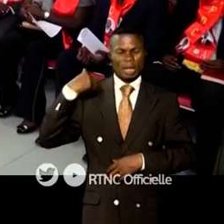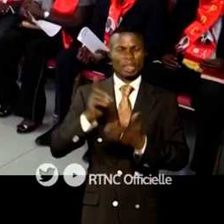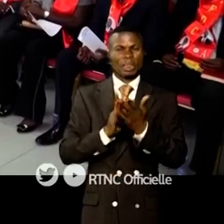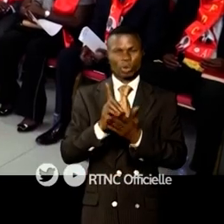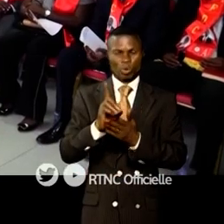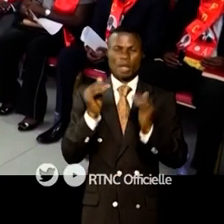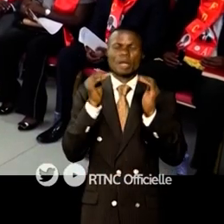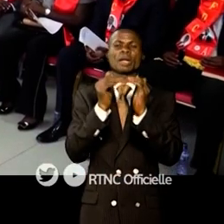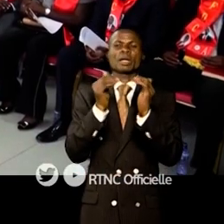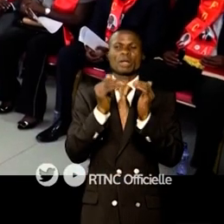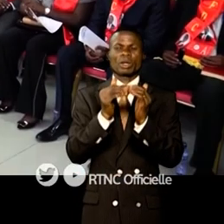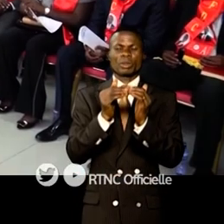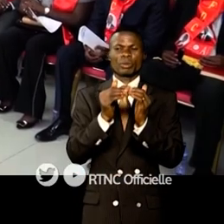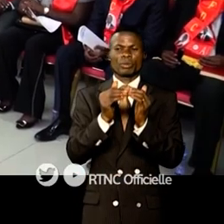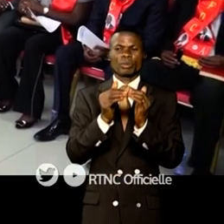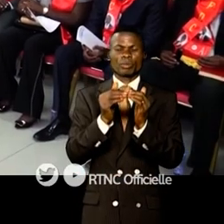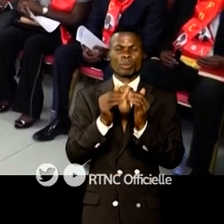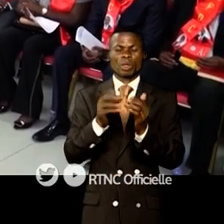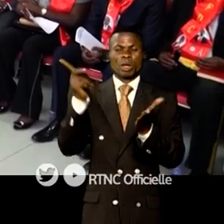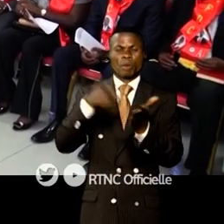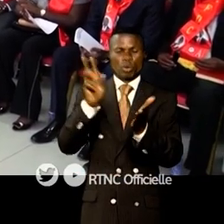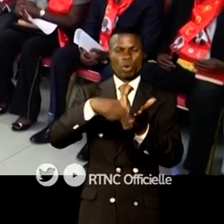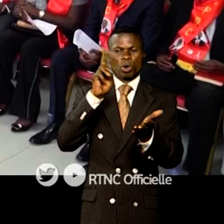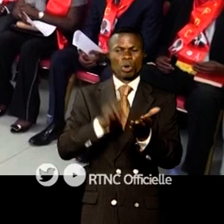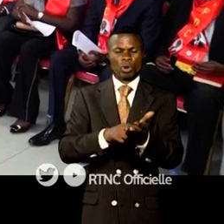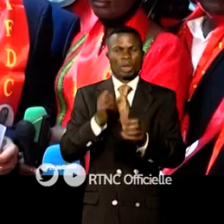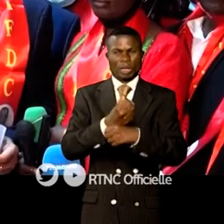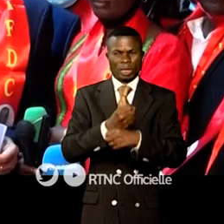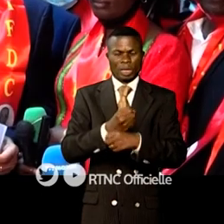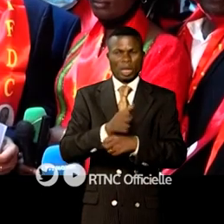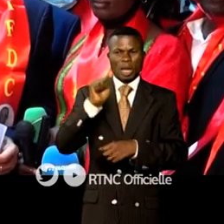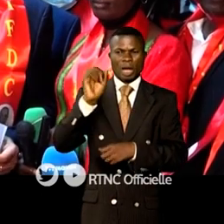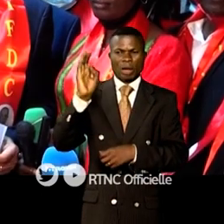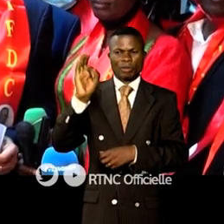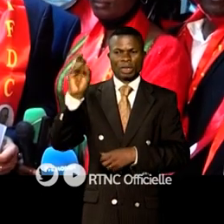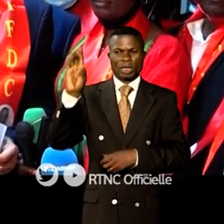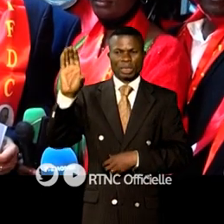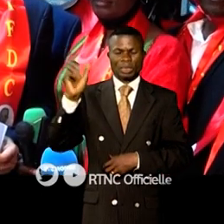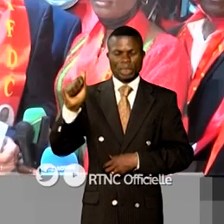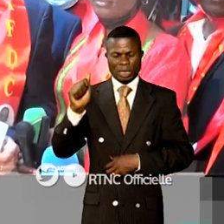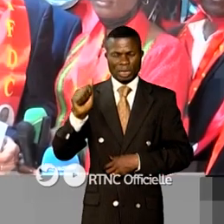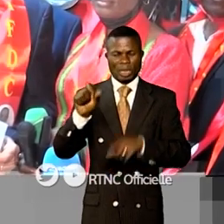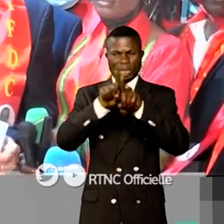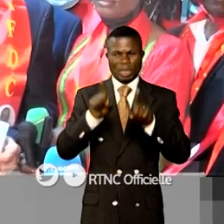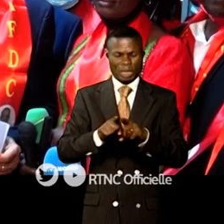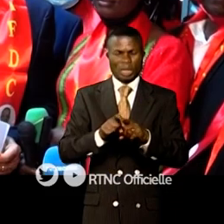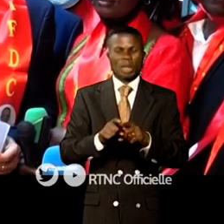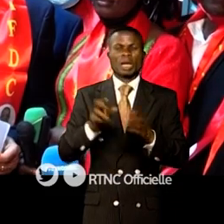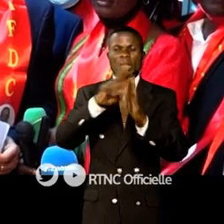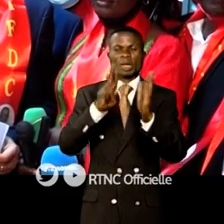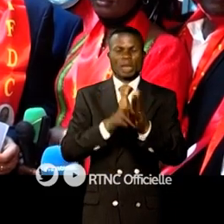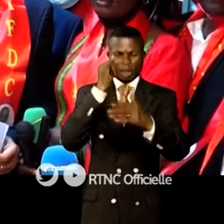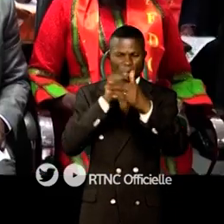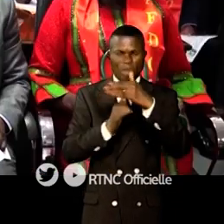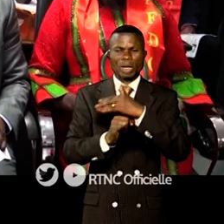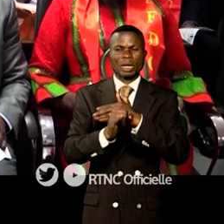conformé terme du protocole d'accord portant création de l'AFDCA et de son règlement intérieur